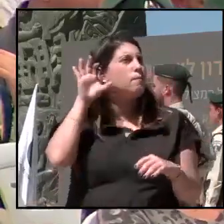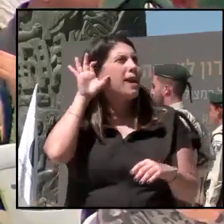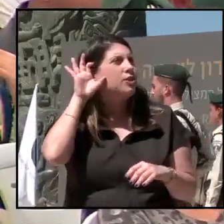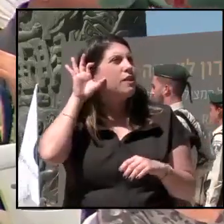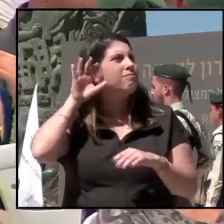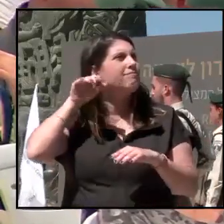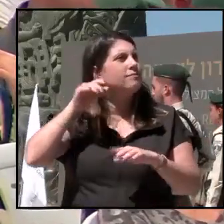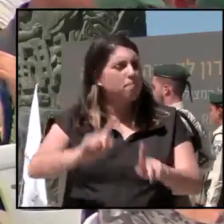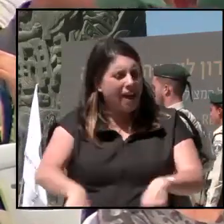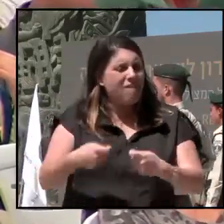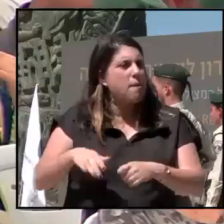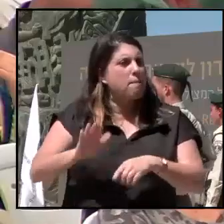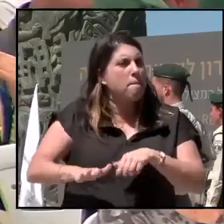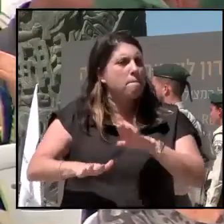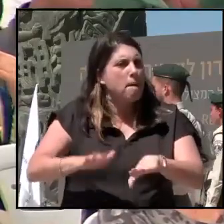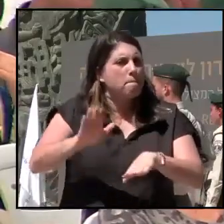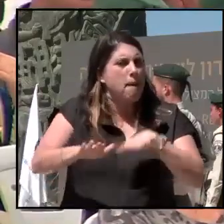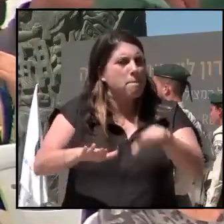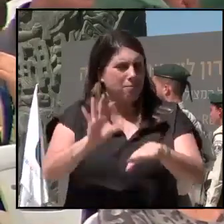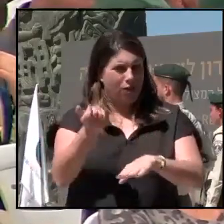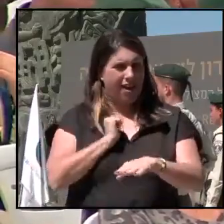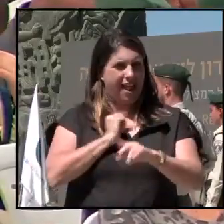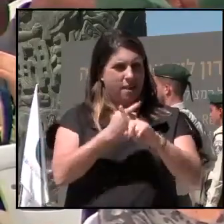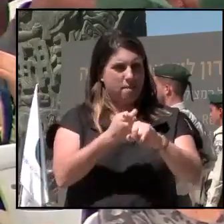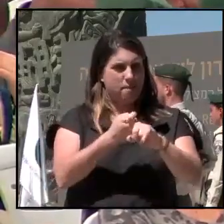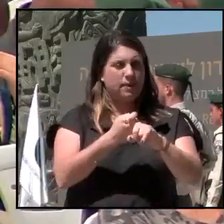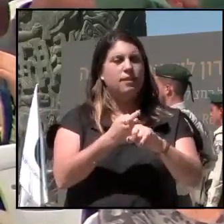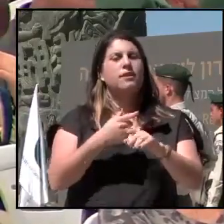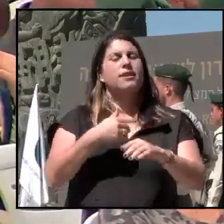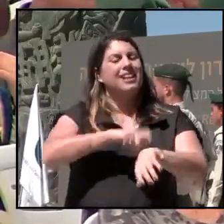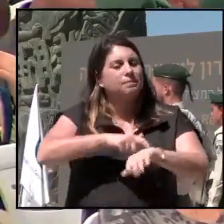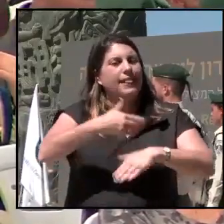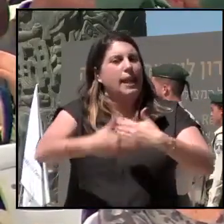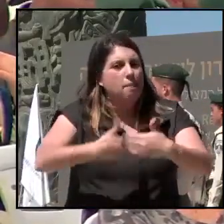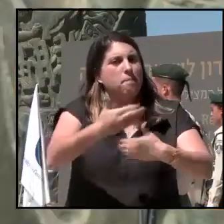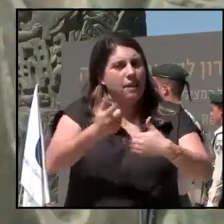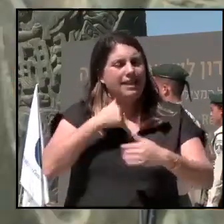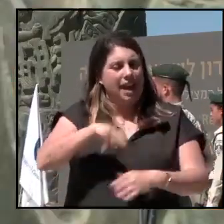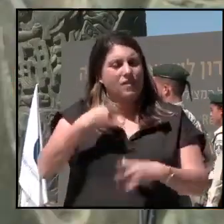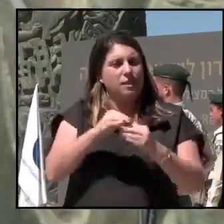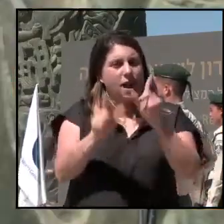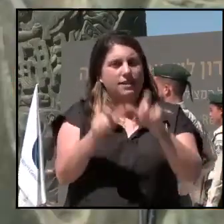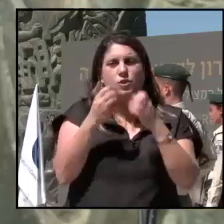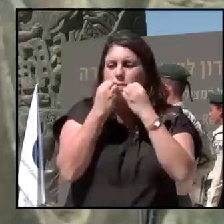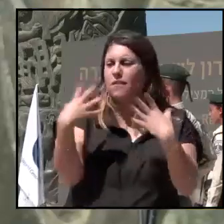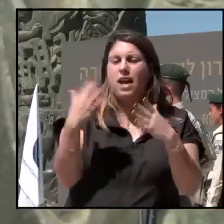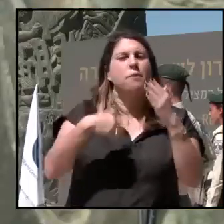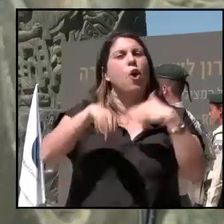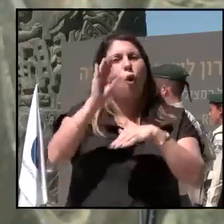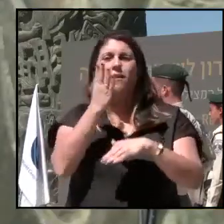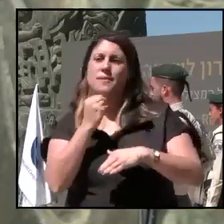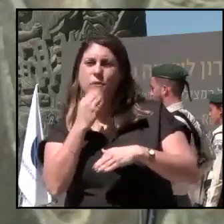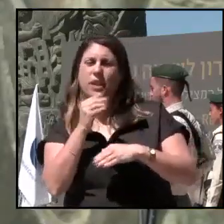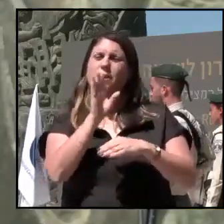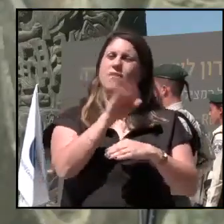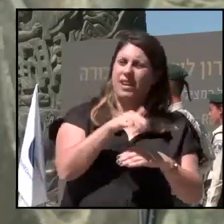קלק של מגפי החיילים ברחוב. עברתי את הזמנים האלה ביחד עם אנשים נפלאים, רובם יהודים וגויים, שלחמו